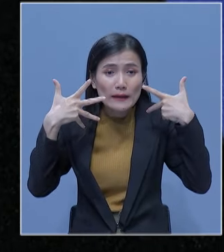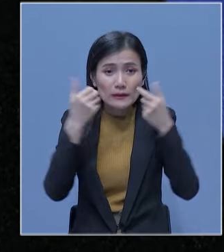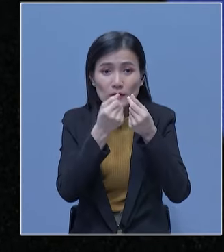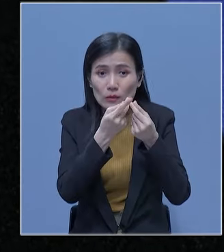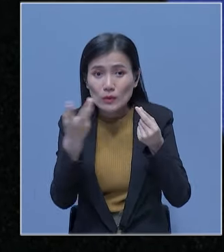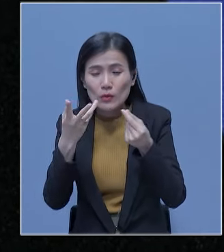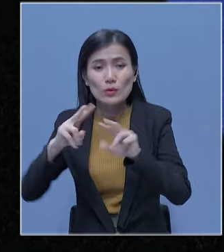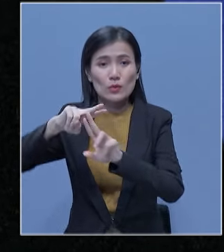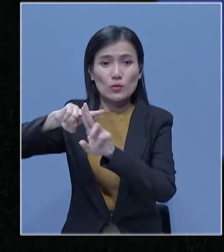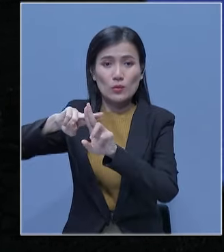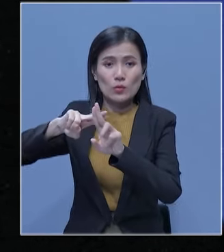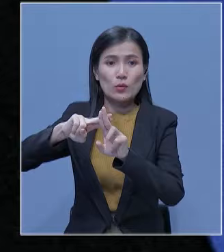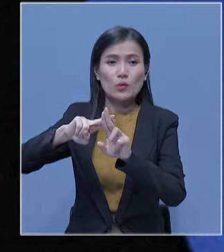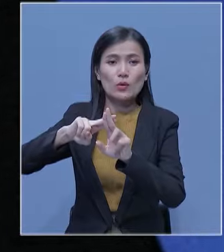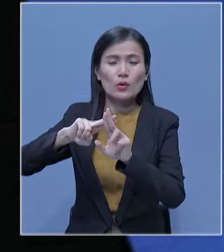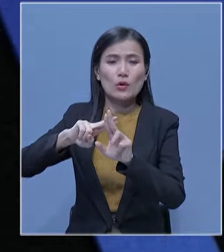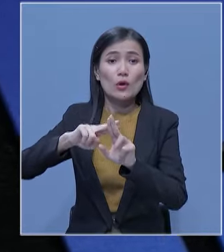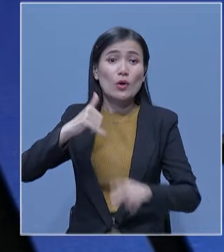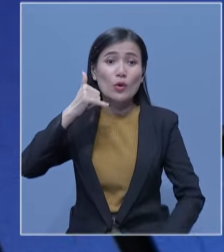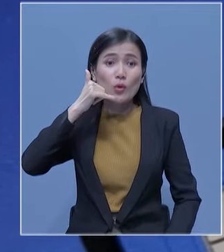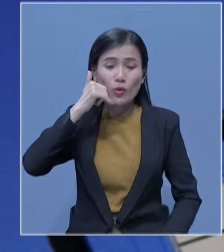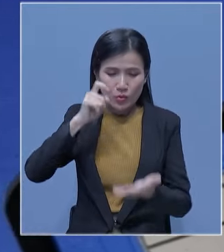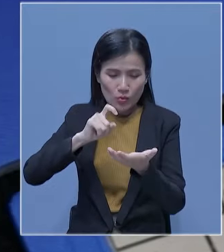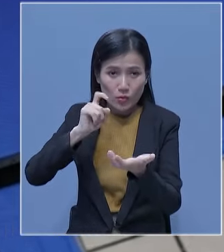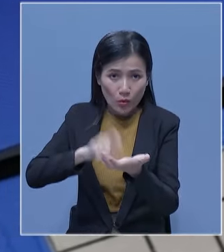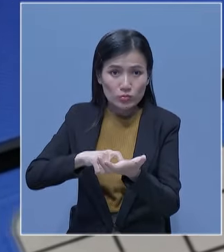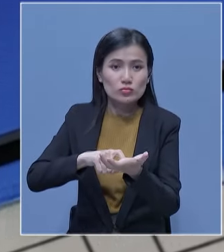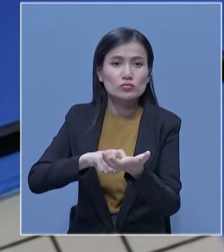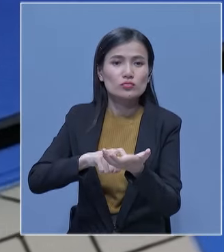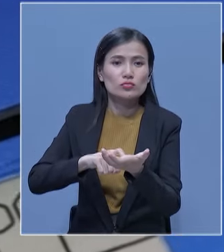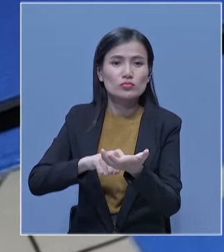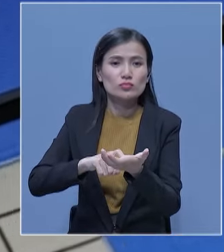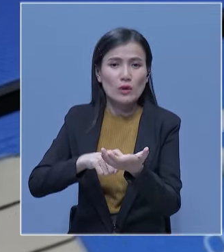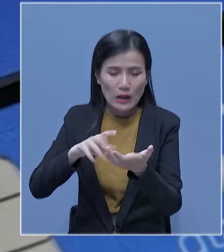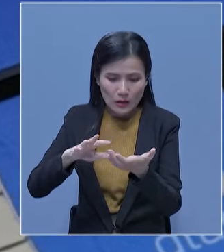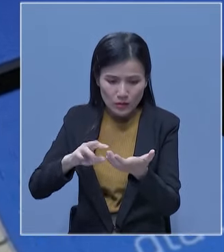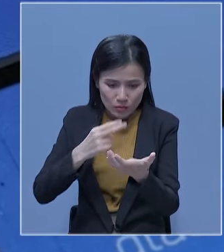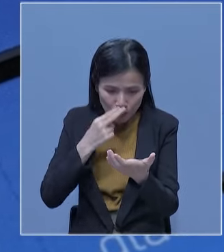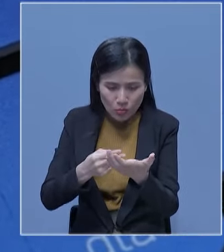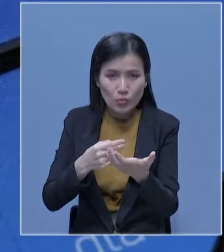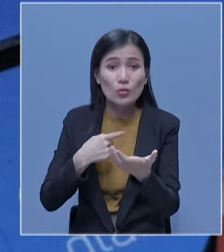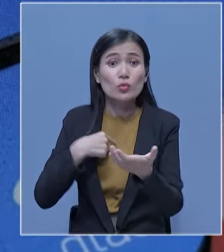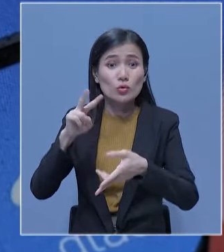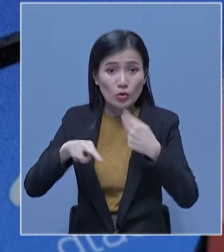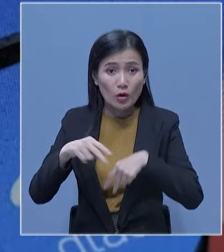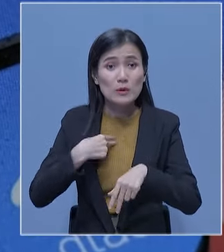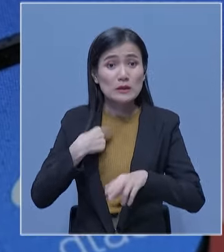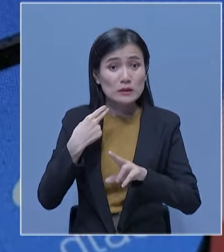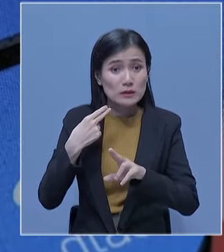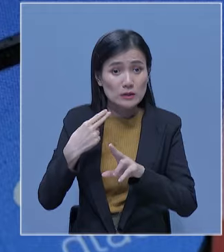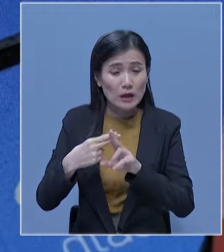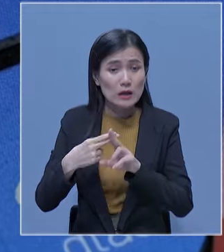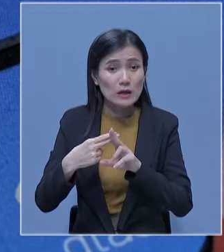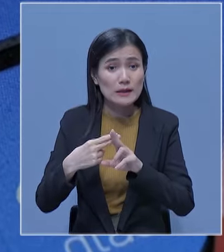หลังจากนั้นกดโทรออกนะครับเพื่อเช็คว่าชื่อเจ้าของซิมมือถือตรงกับเจ้าของบัญชีโมบายแบงกิ้งหรือไม่หากไม่ตร